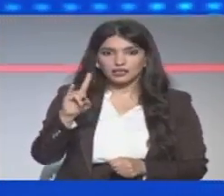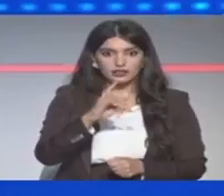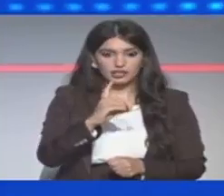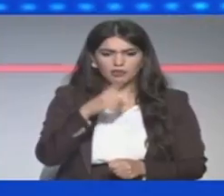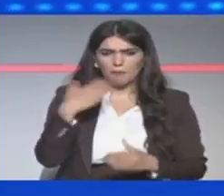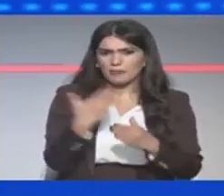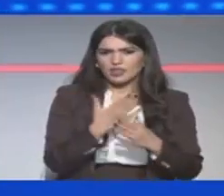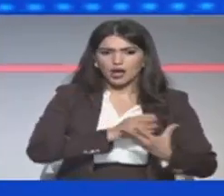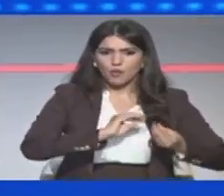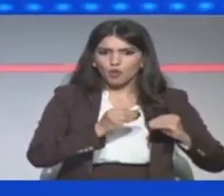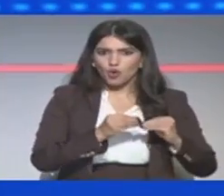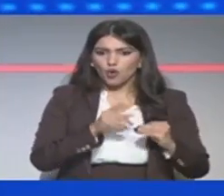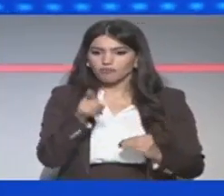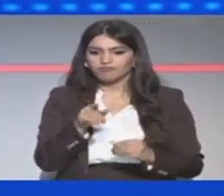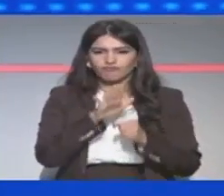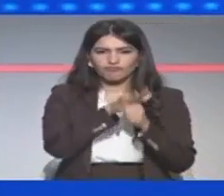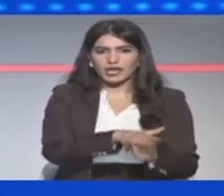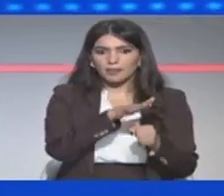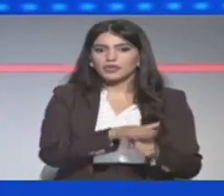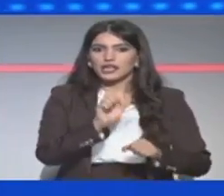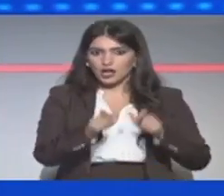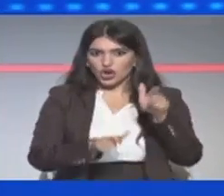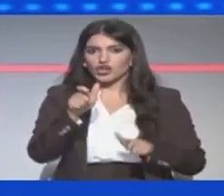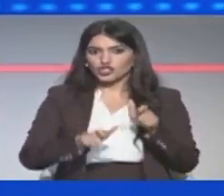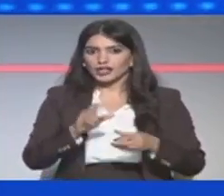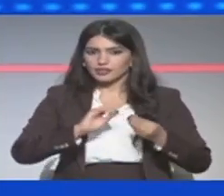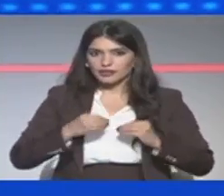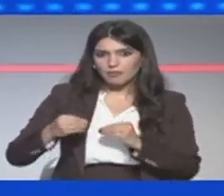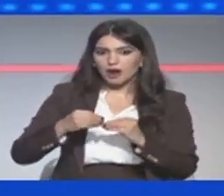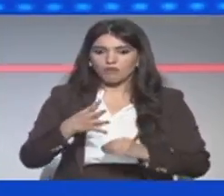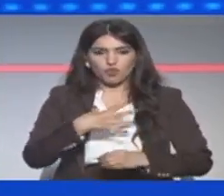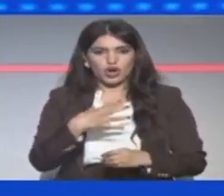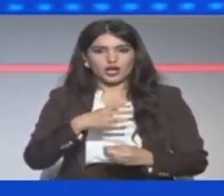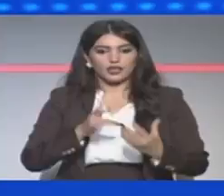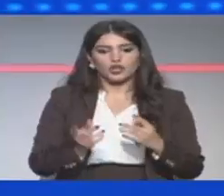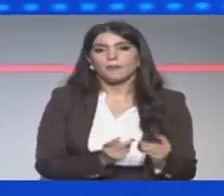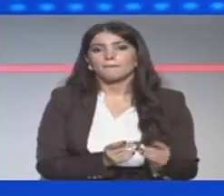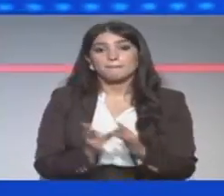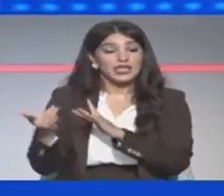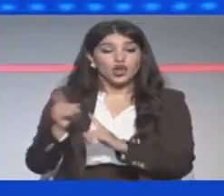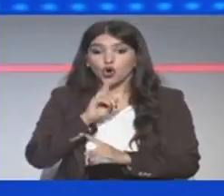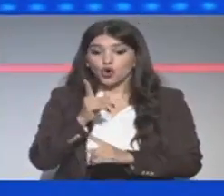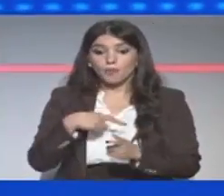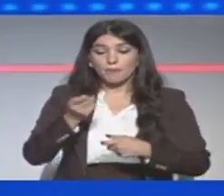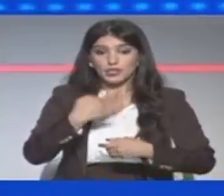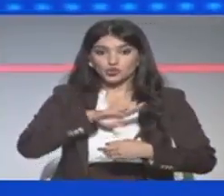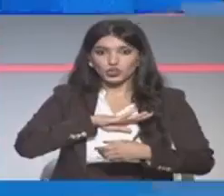عديد القضايا وممارسة الضغوطات لتمكين بعض الأطراف المتنفذة من الهروب من المسؤولية